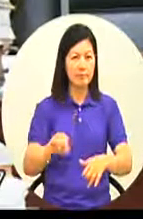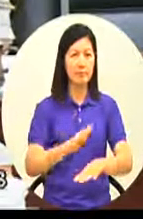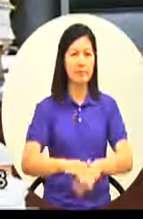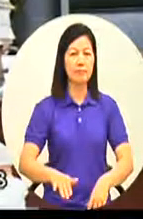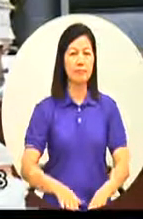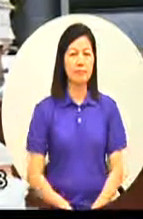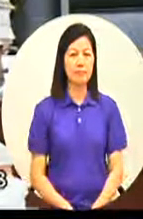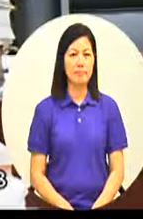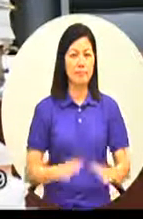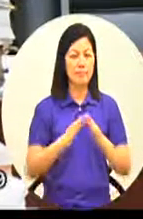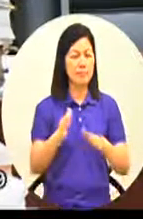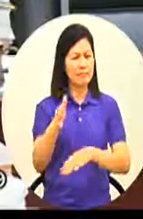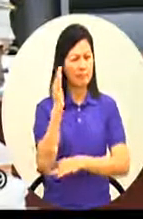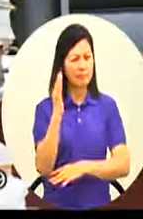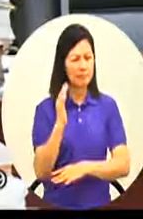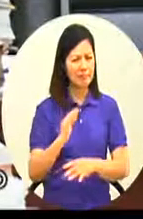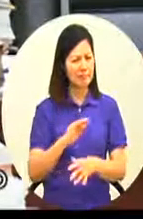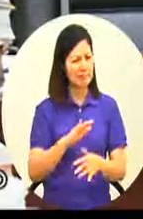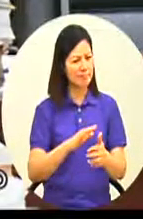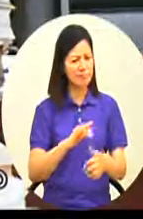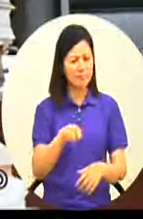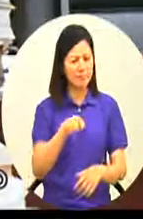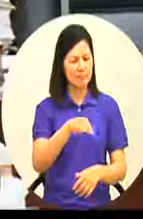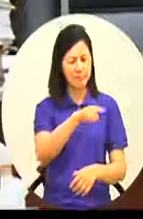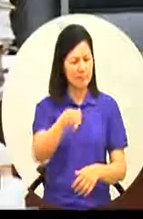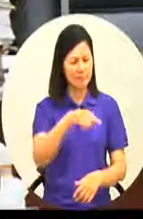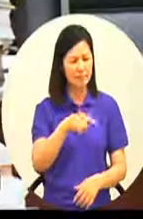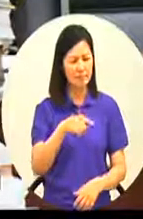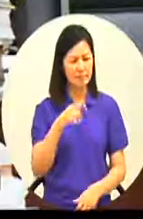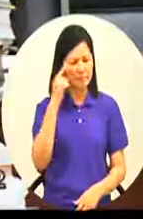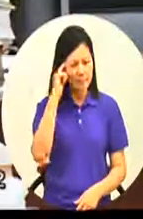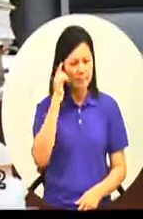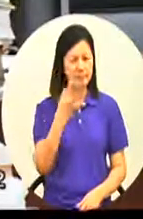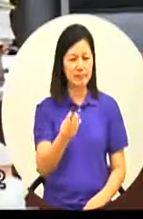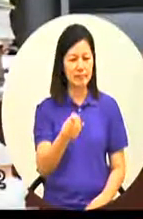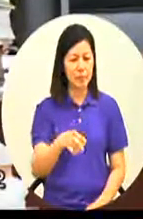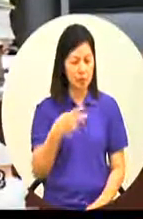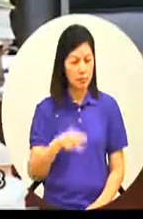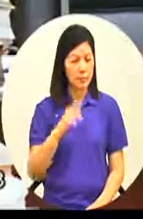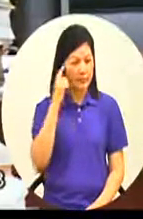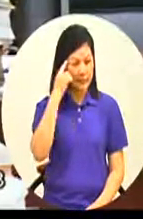市政府怎么变？因为你没被可以疏客嘛，因为依法行政，还是说你如果再去思考这